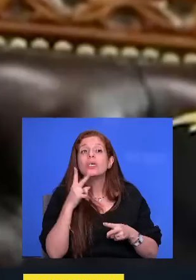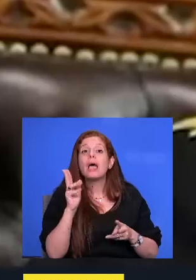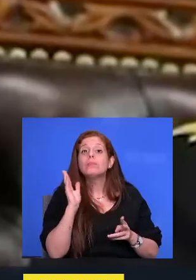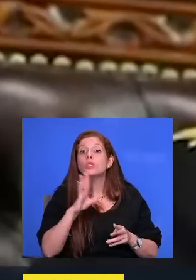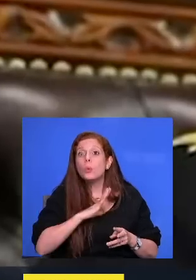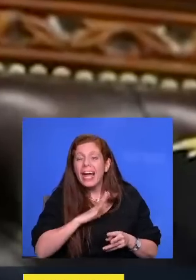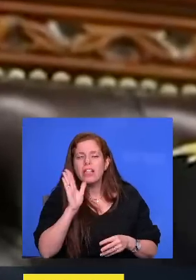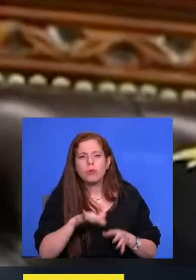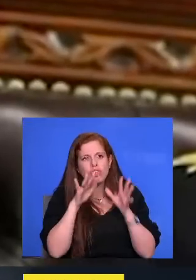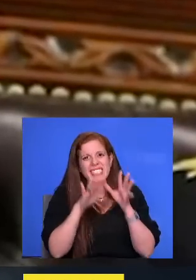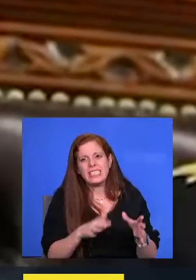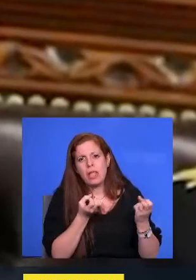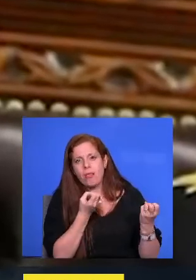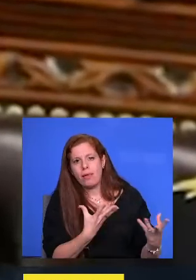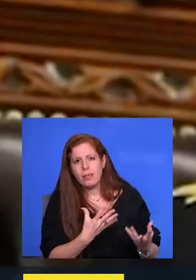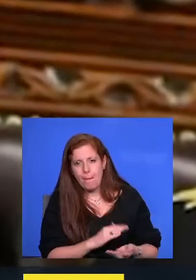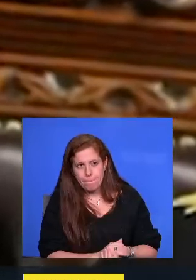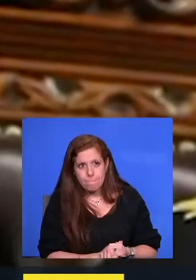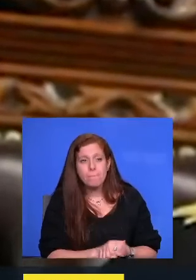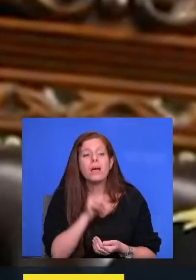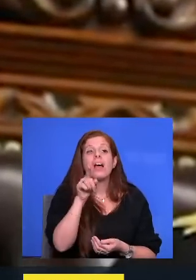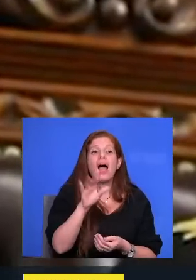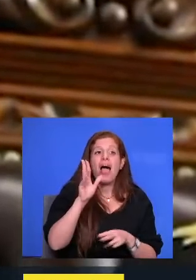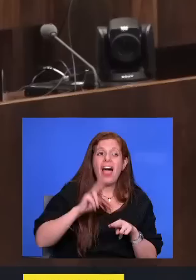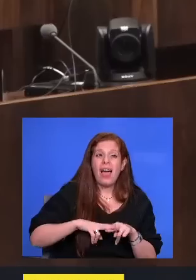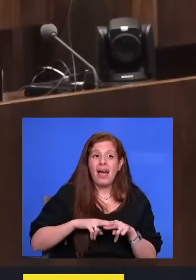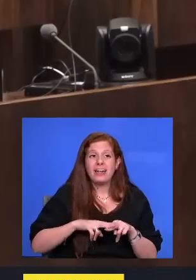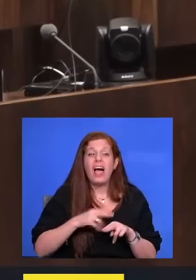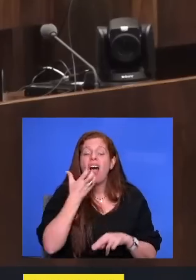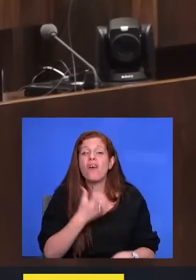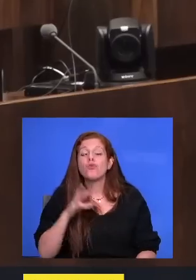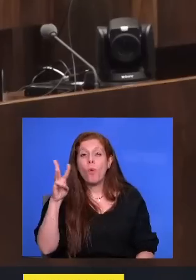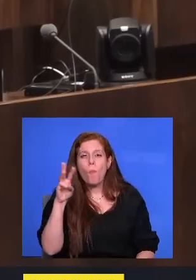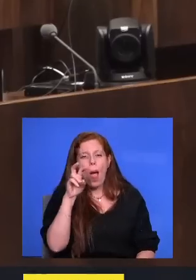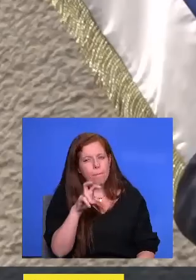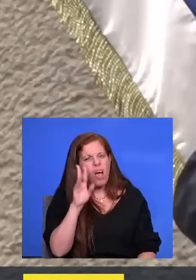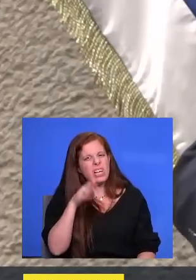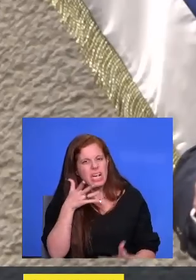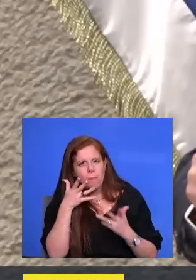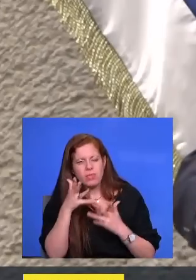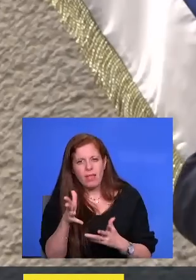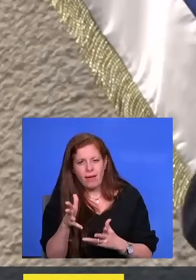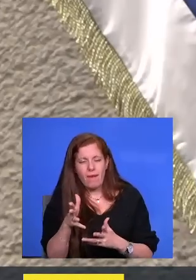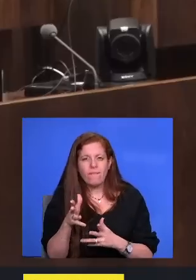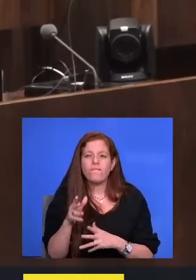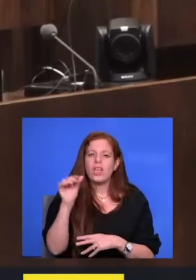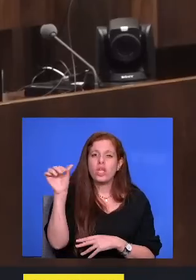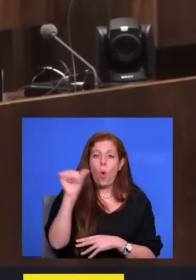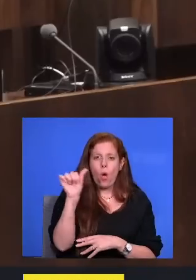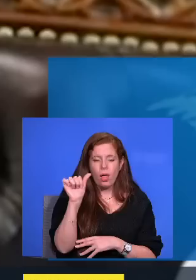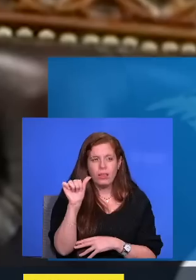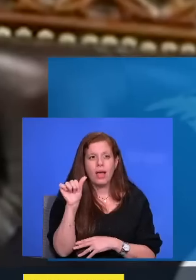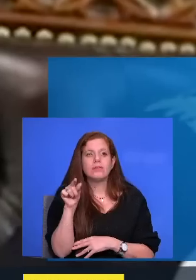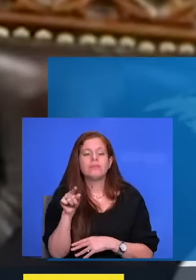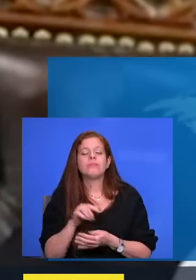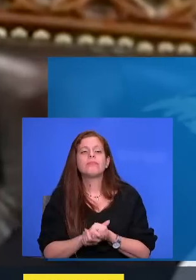חינם. אחרי הרב מזוז, גם הרב הראשי לירושלים, הרב שלמה אמר, יצא במתקפה נגד מינויו של אוחנה בתמיכת חברי הכנסת